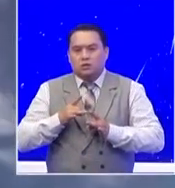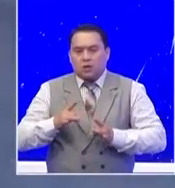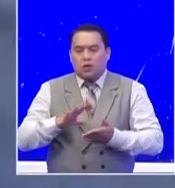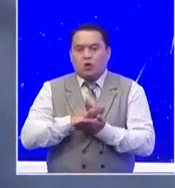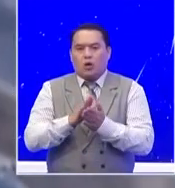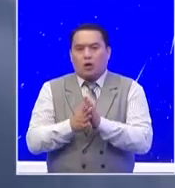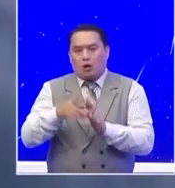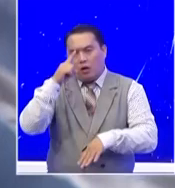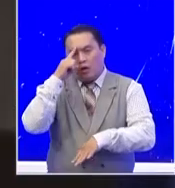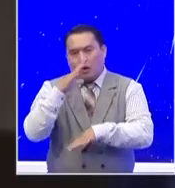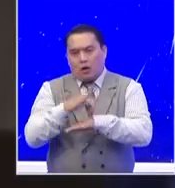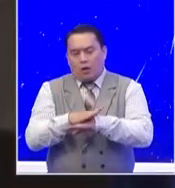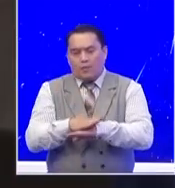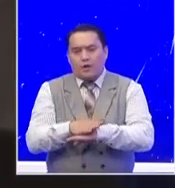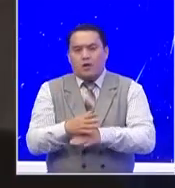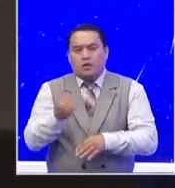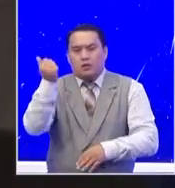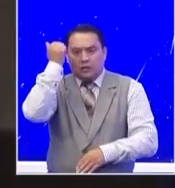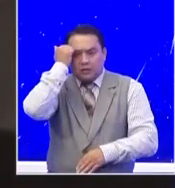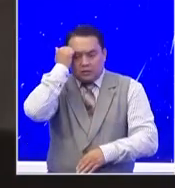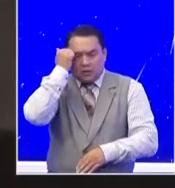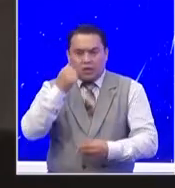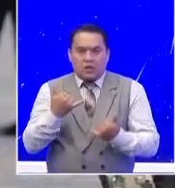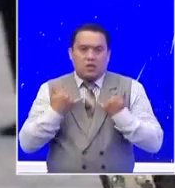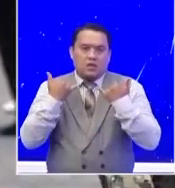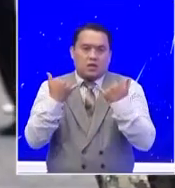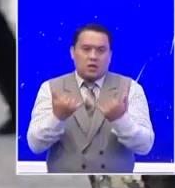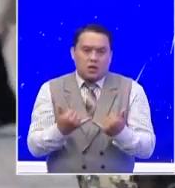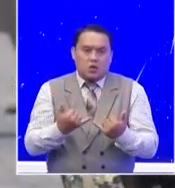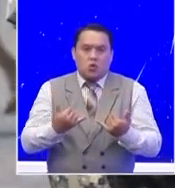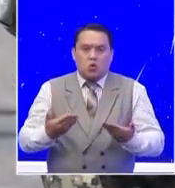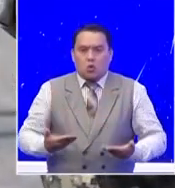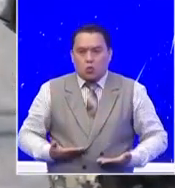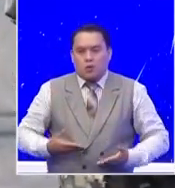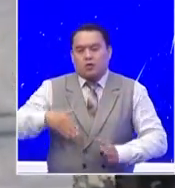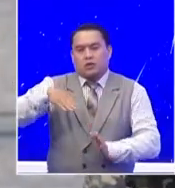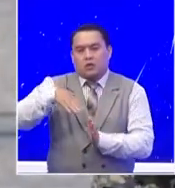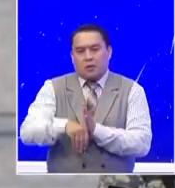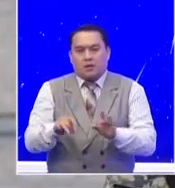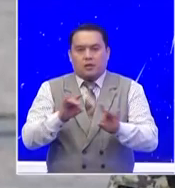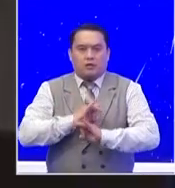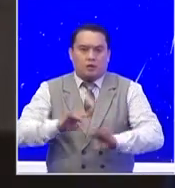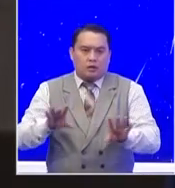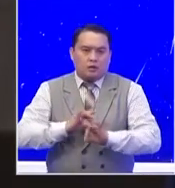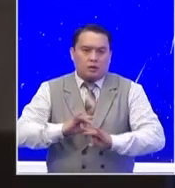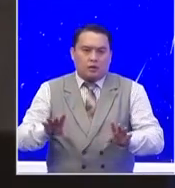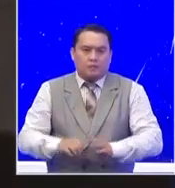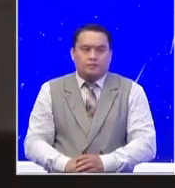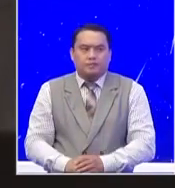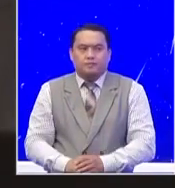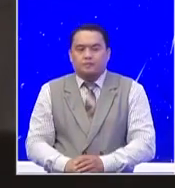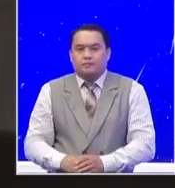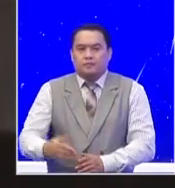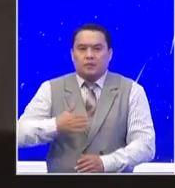сәтінде амандыға басылы марқұмдарды еске алып, ерліктерін өңірге қосқан өлшеусіз еңбектерін айтты. Біздің елімізге